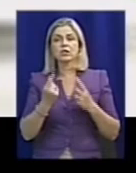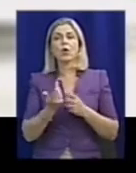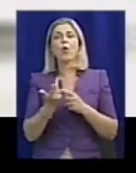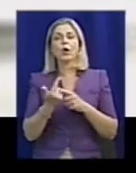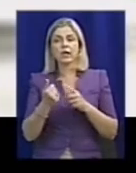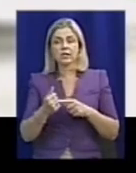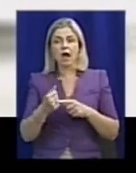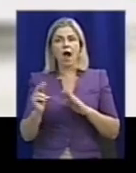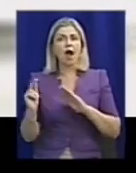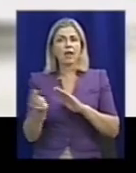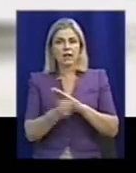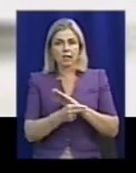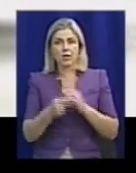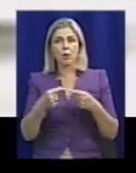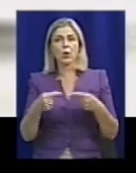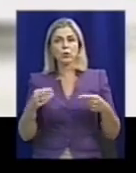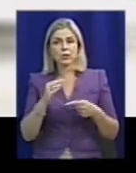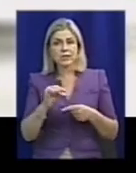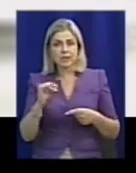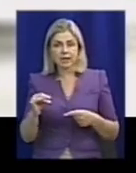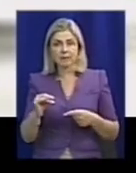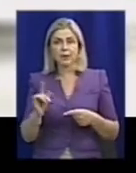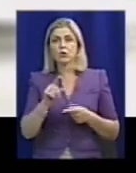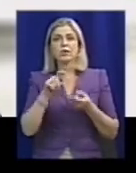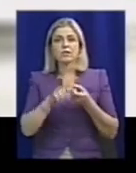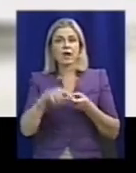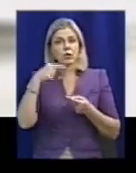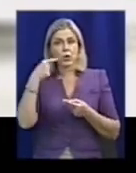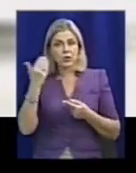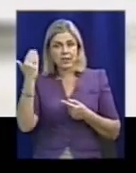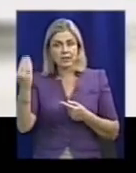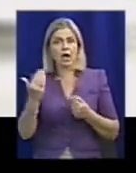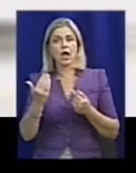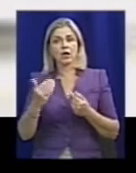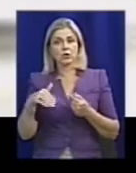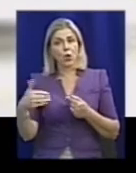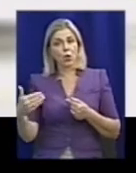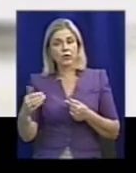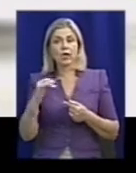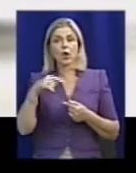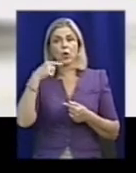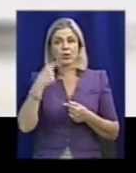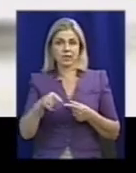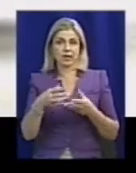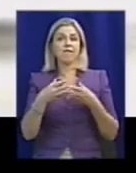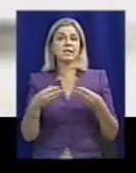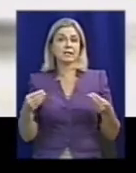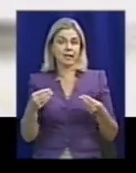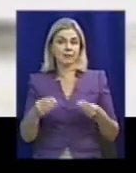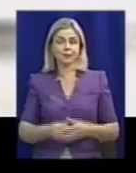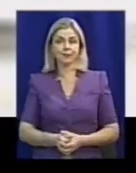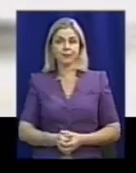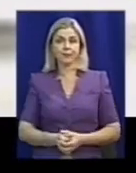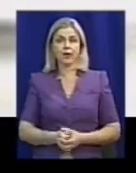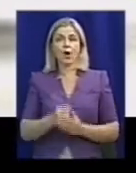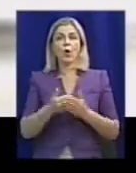агітаційної продукції, що стосується російської сторони та так званої російської весни